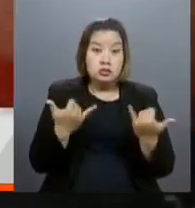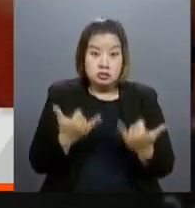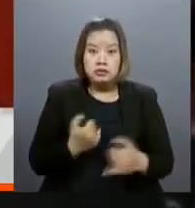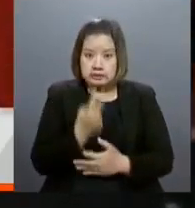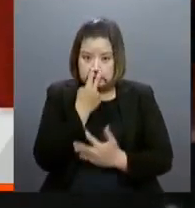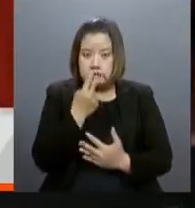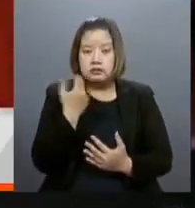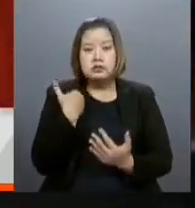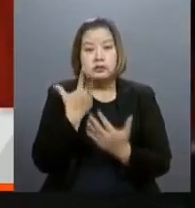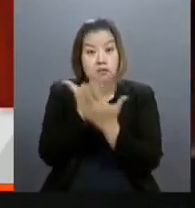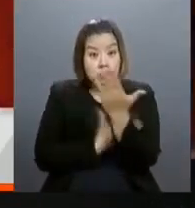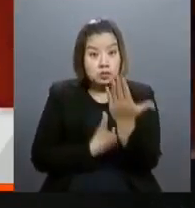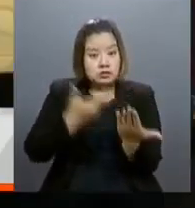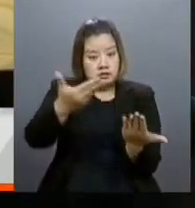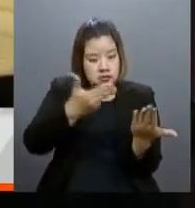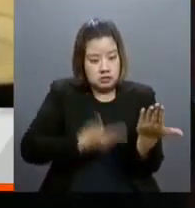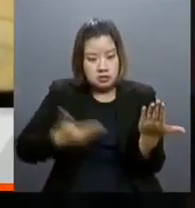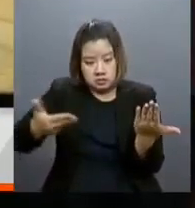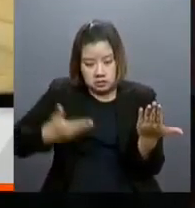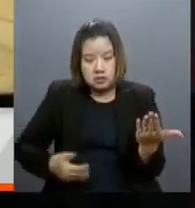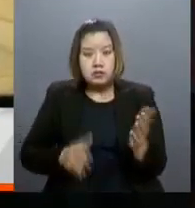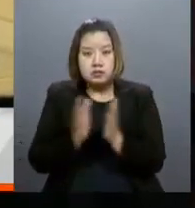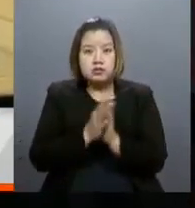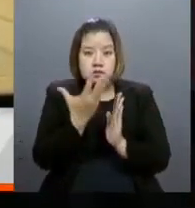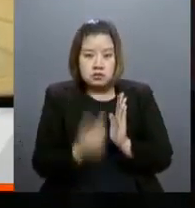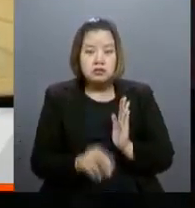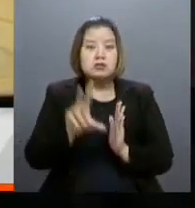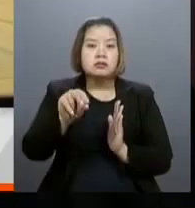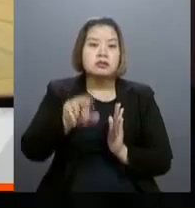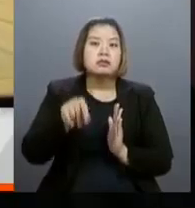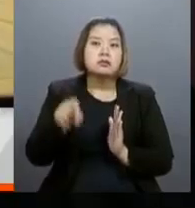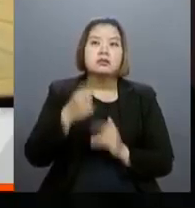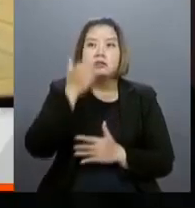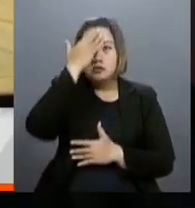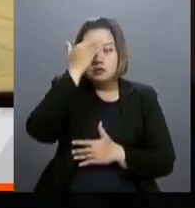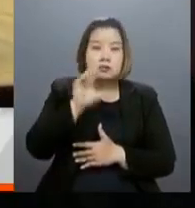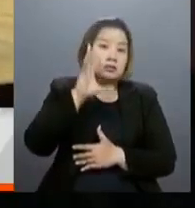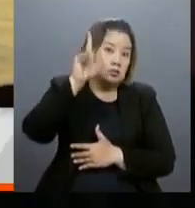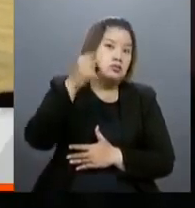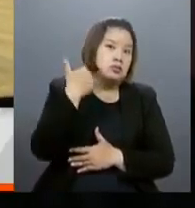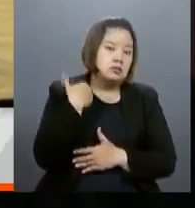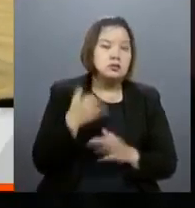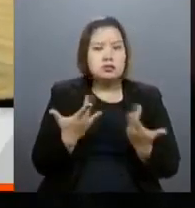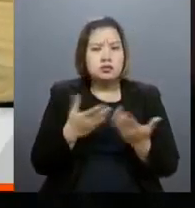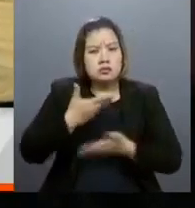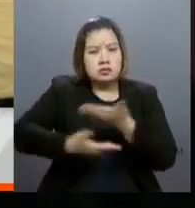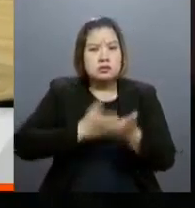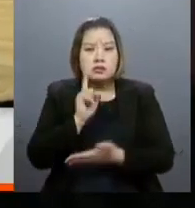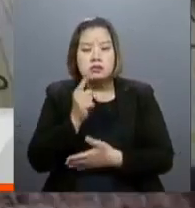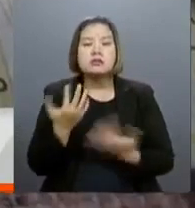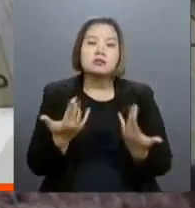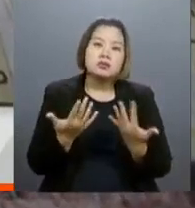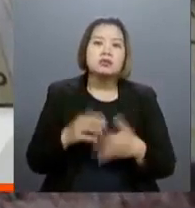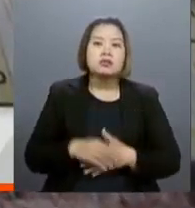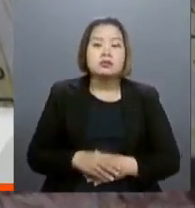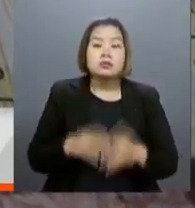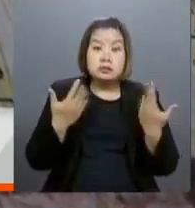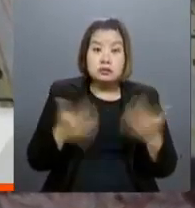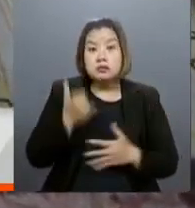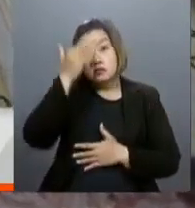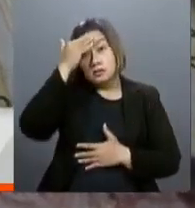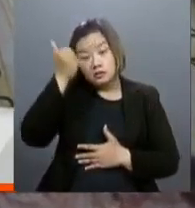องสลากลงเพื่อลดอัตราเสี่ยงของการขาดทุนและวันนี้ยังคงเหลือสลากที่ยังจำหน่ายไม่ออกอีกกว่าประมาณร้อยละ